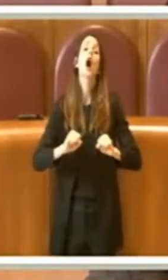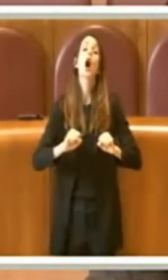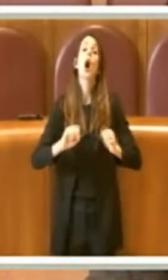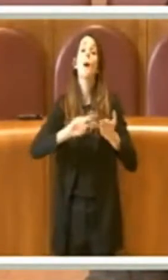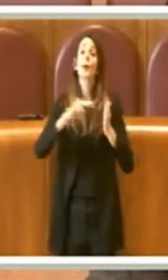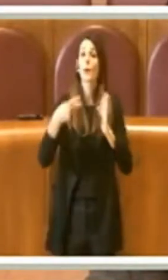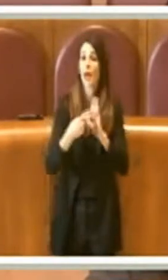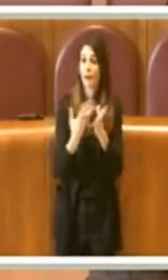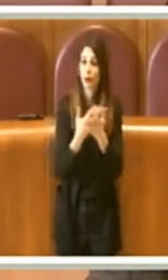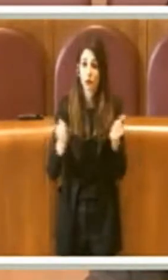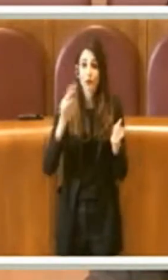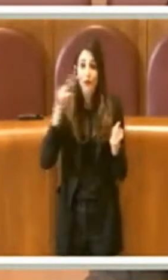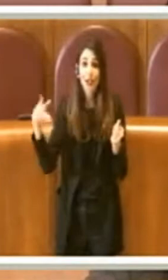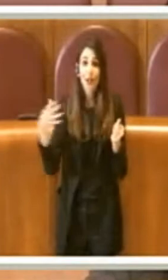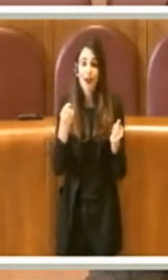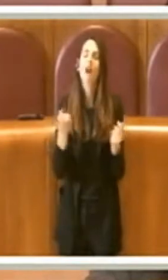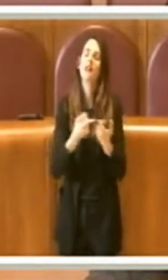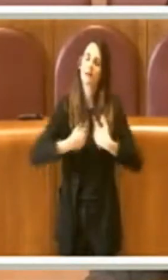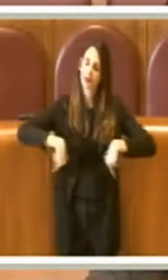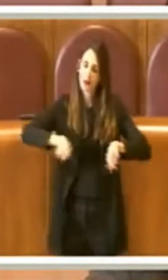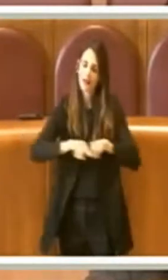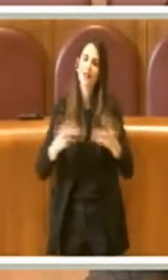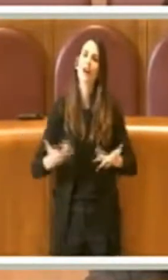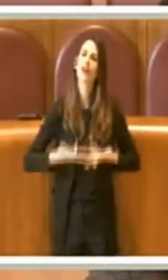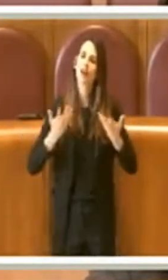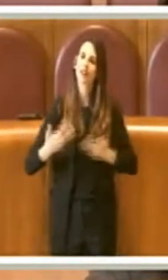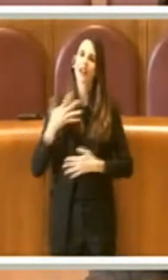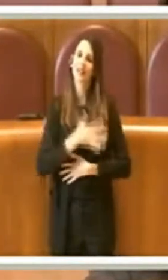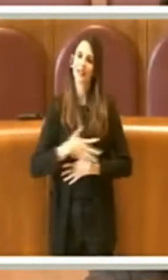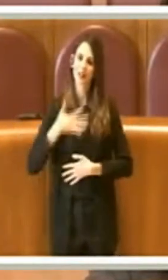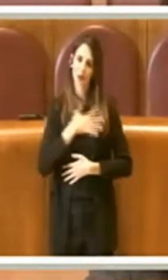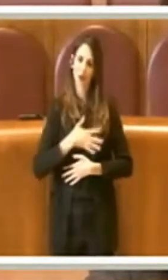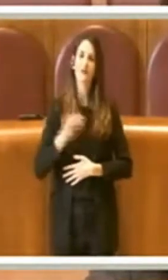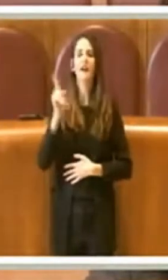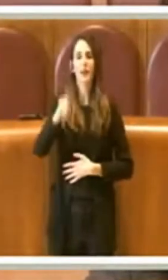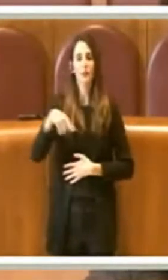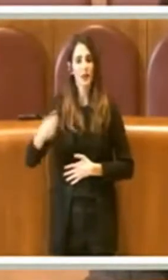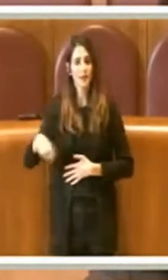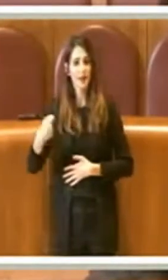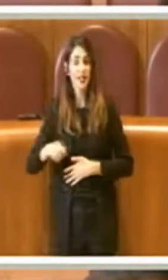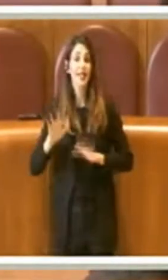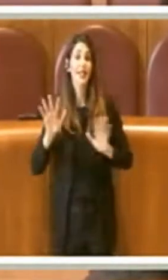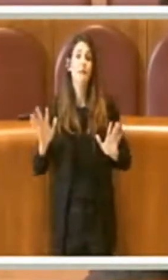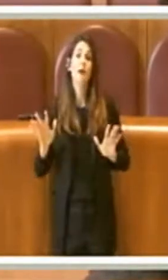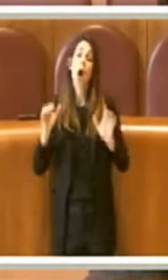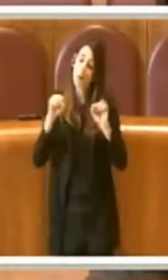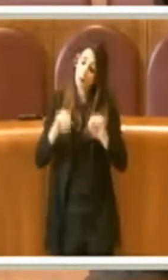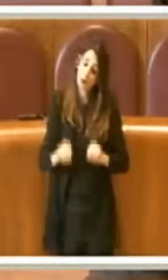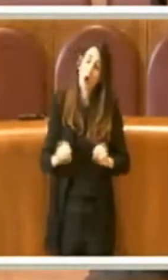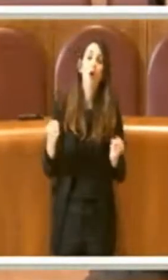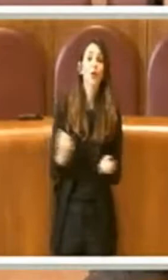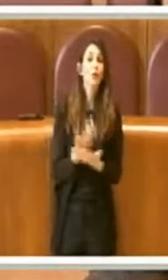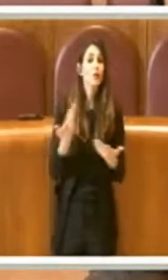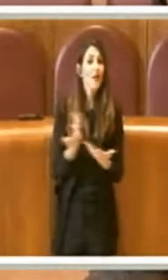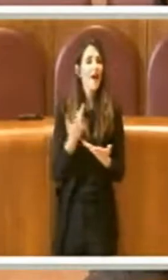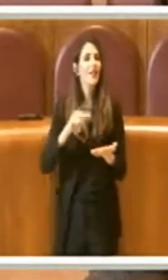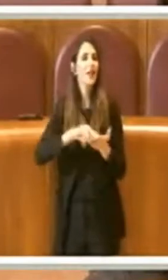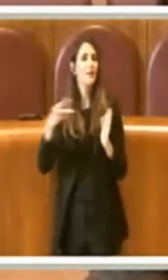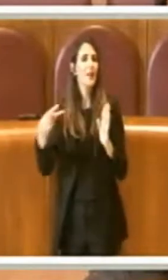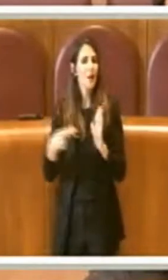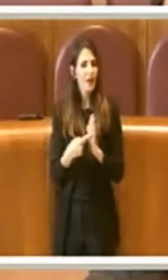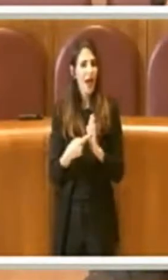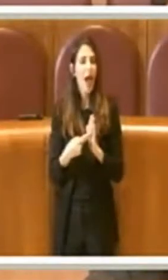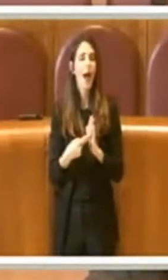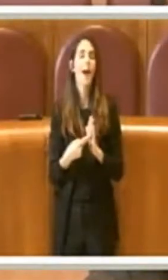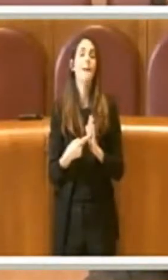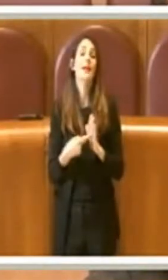fa volentieri e il Presidente è il primo a esserne contento. A volte per rilievi tecnici, la necessità di fare